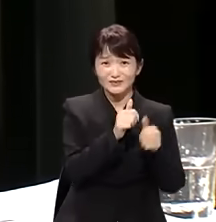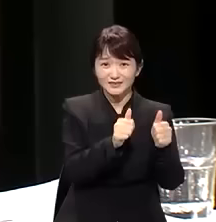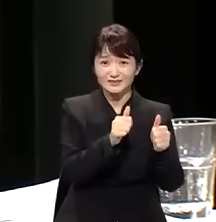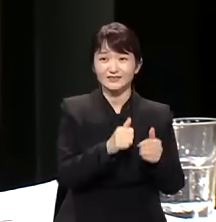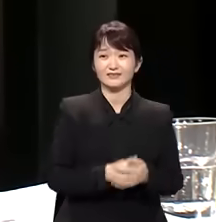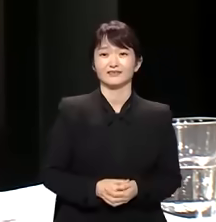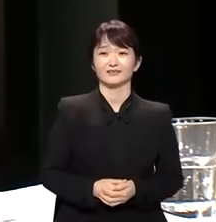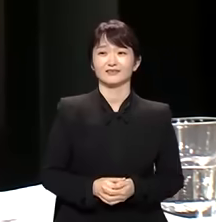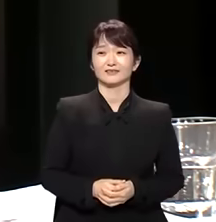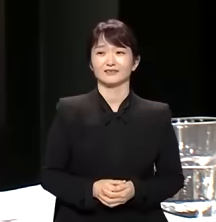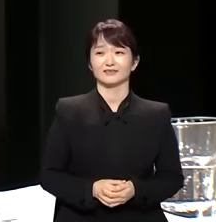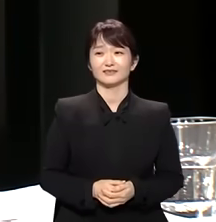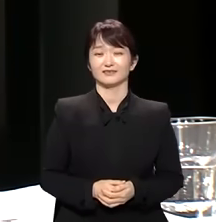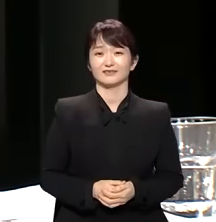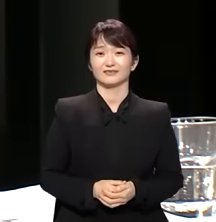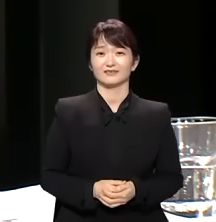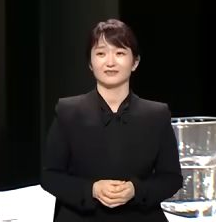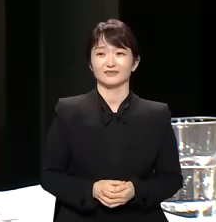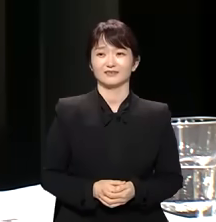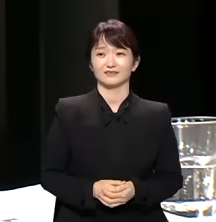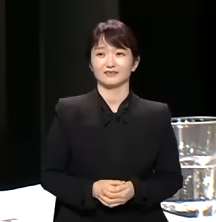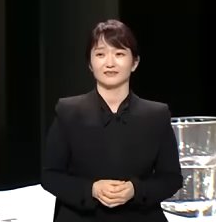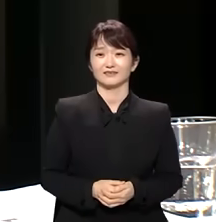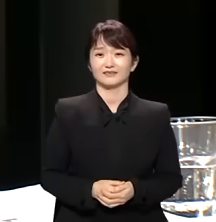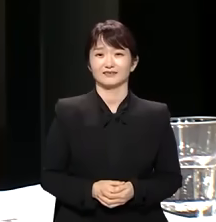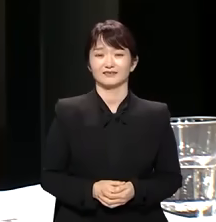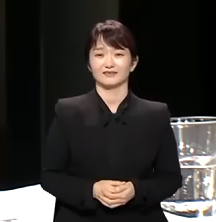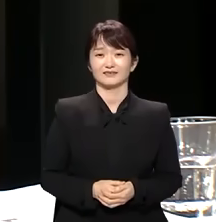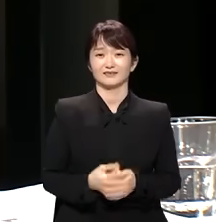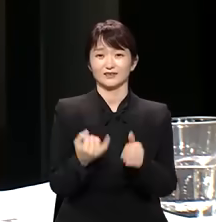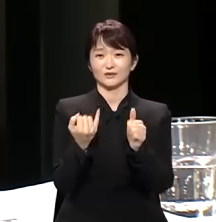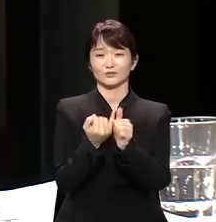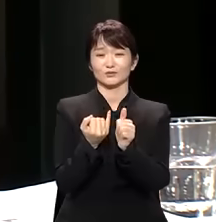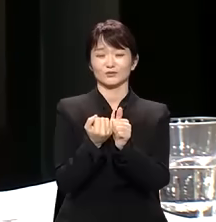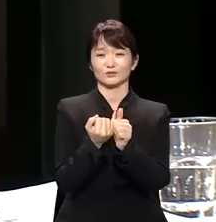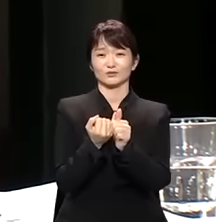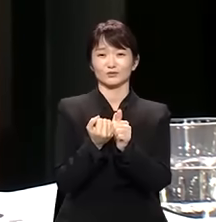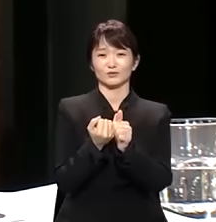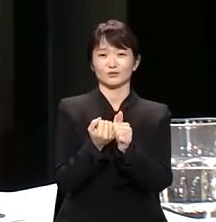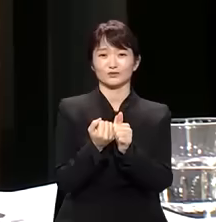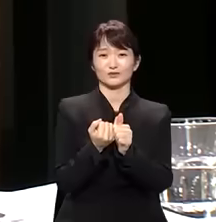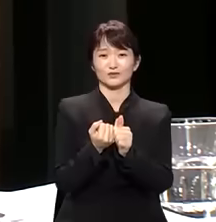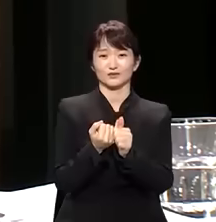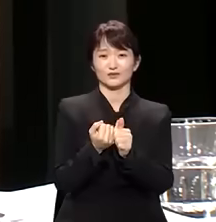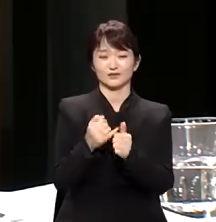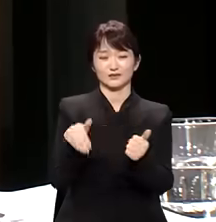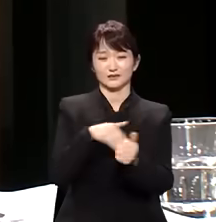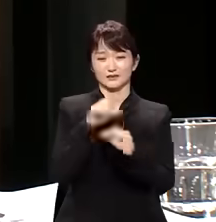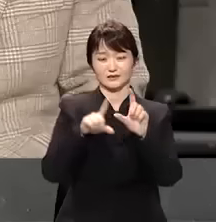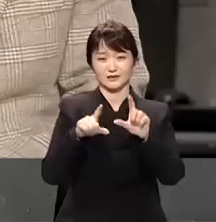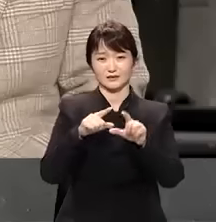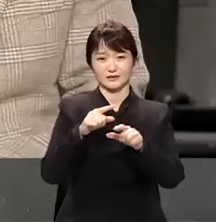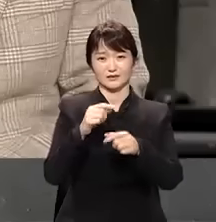모 모자 어 또 부녀 이제는 부부로 만났습니다 별별 극장 레디